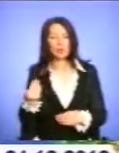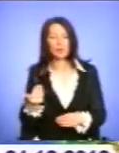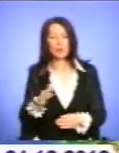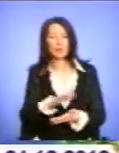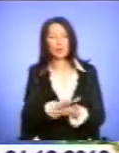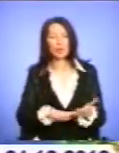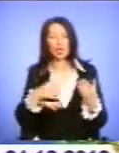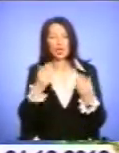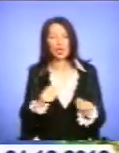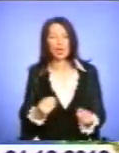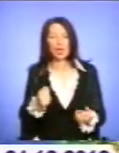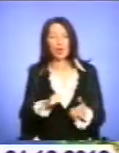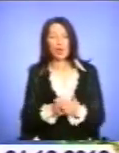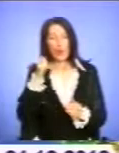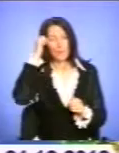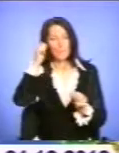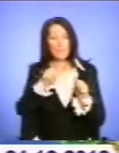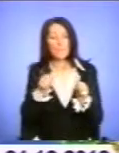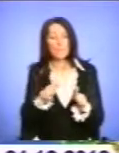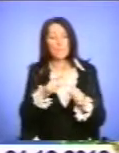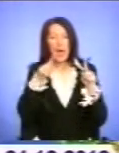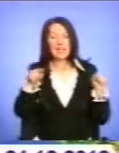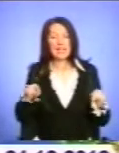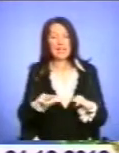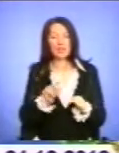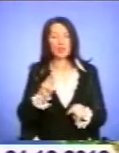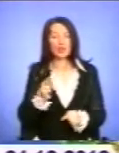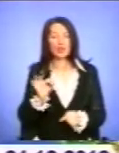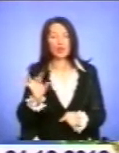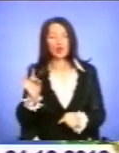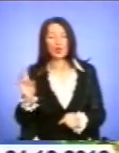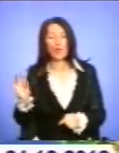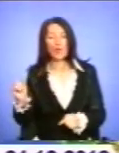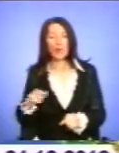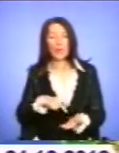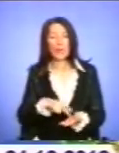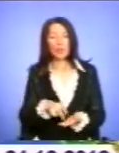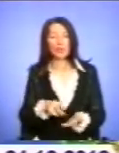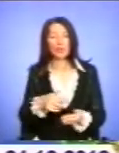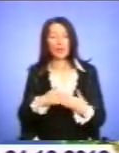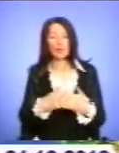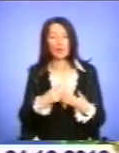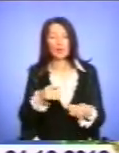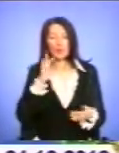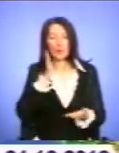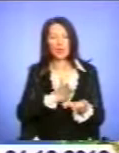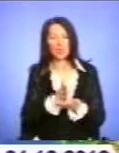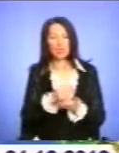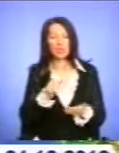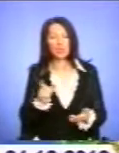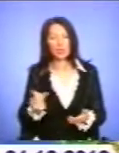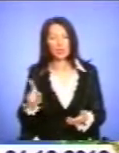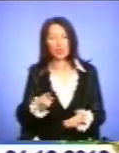Упродовж дня до барельєфа В'ячеслава Чорновола приходили громадські та політичні діячі, щоб віддати шану його сподвижницькій